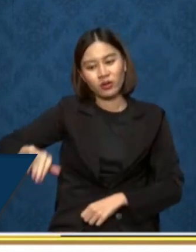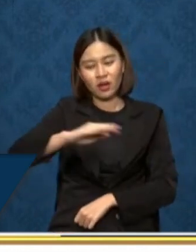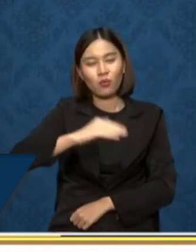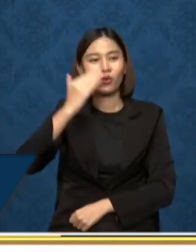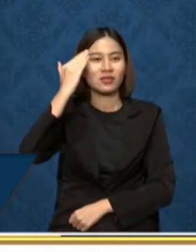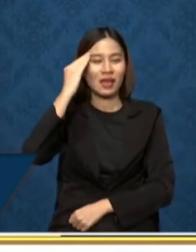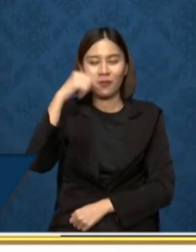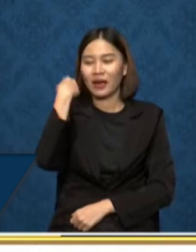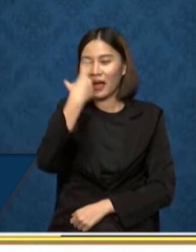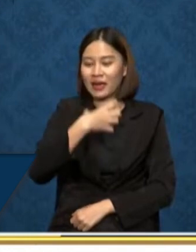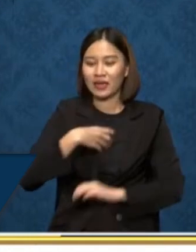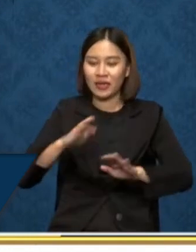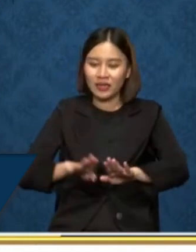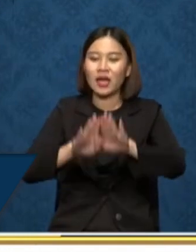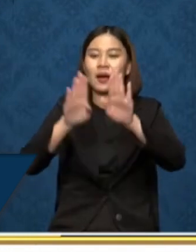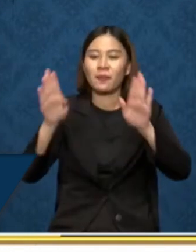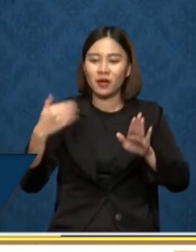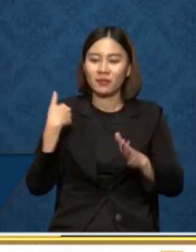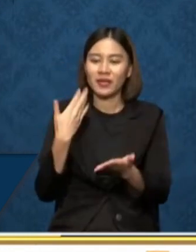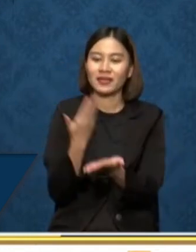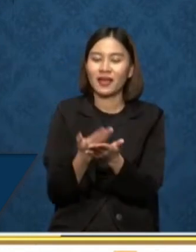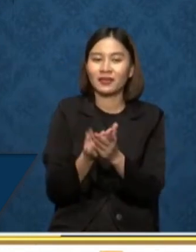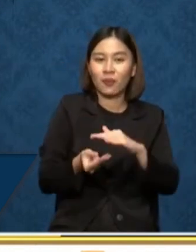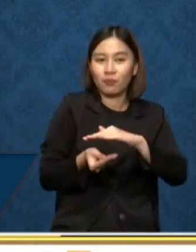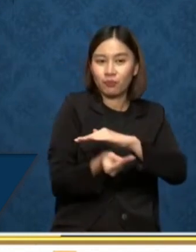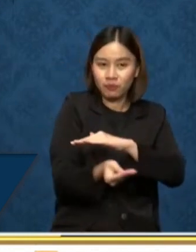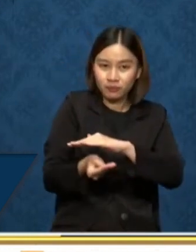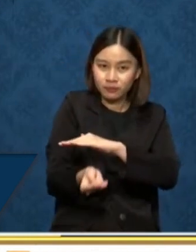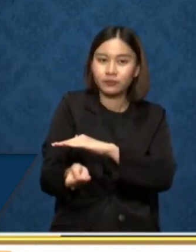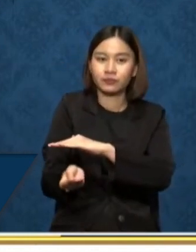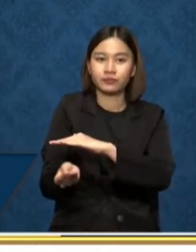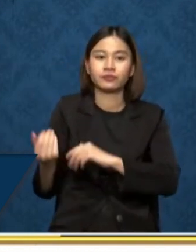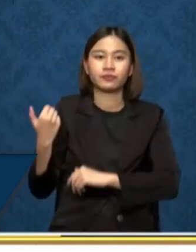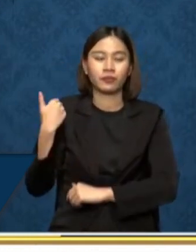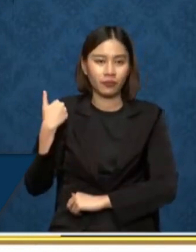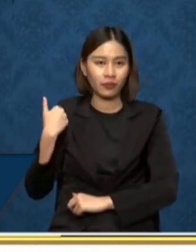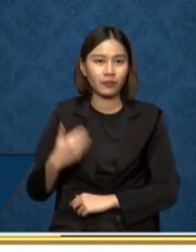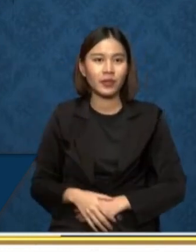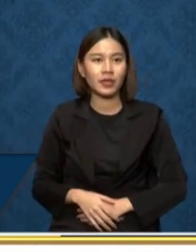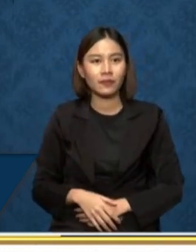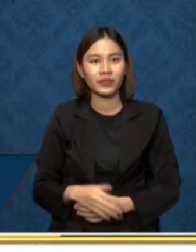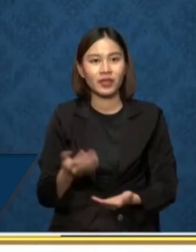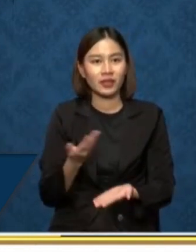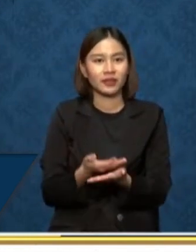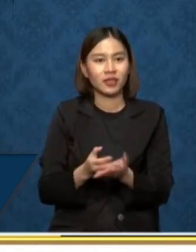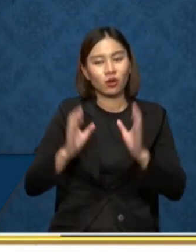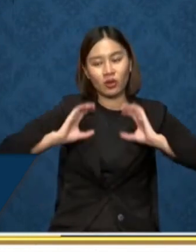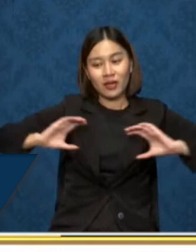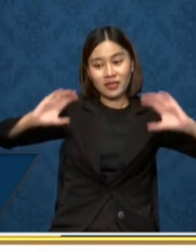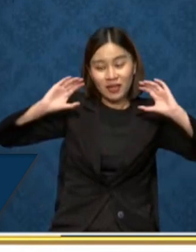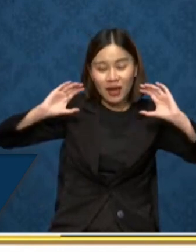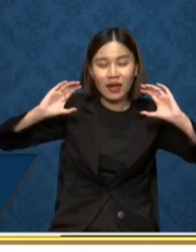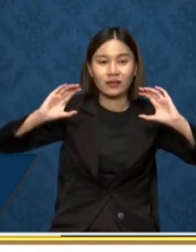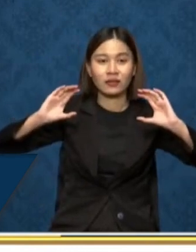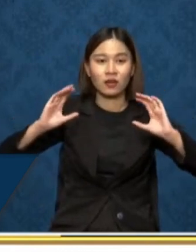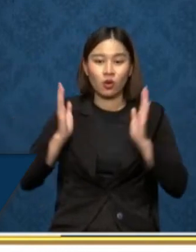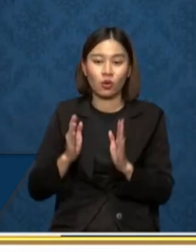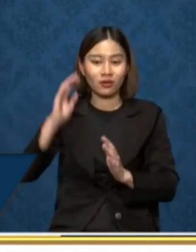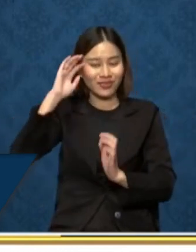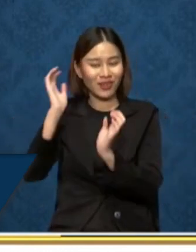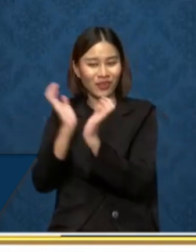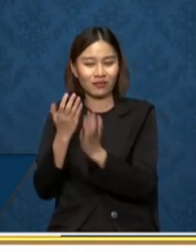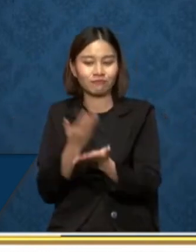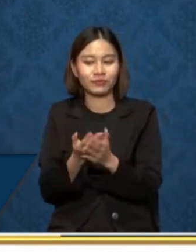ว่าใครอยากจะเปิดนะครับก็ต้องมีการจ่ายสวยจ่ายเงินใต้โต๊ะกันต้องมีการข้าราชการเจ้าหน้าที่รัฐต้องมีการ